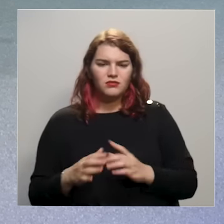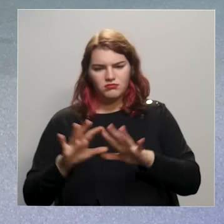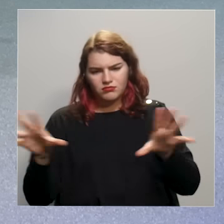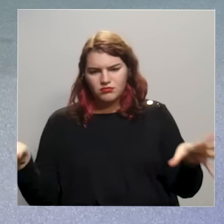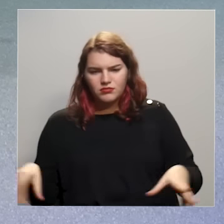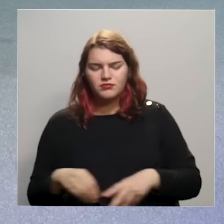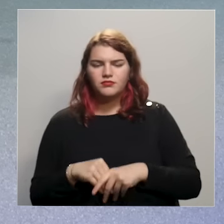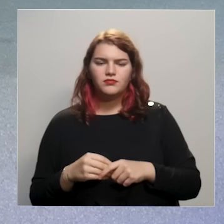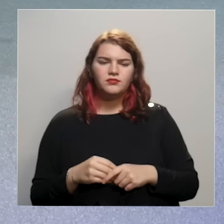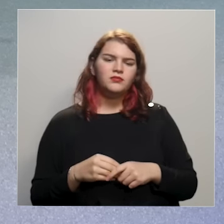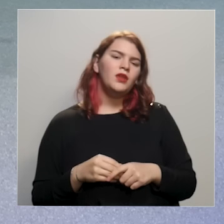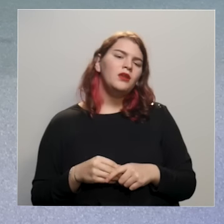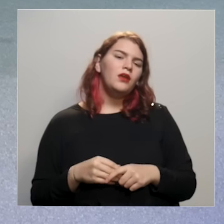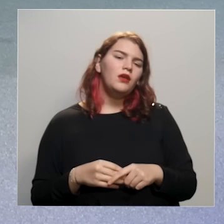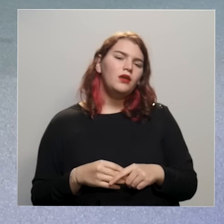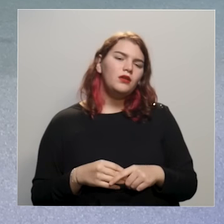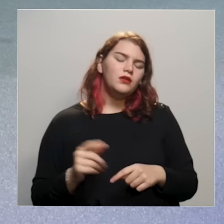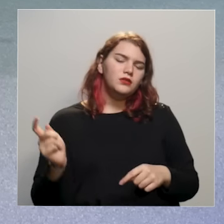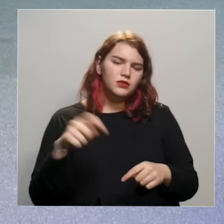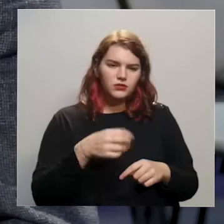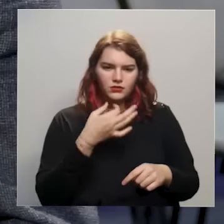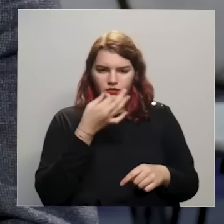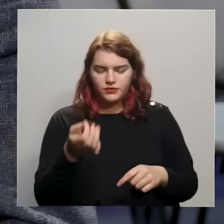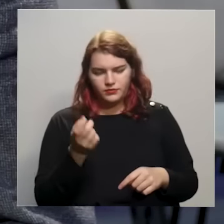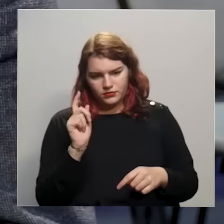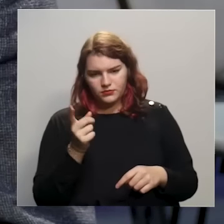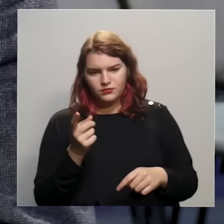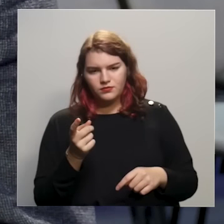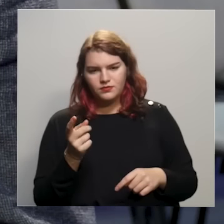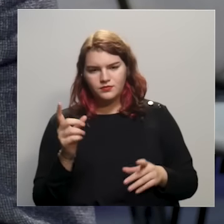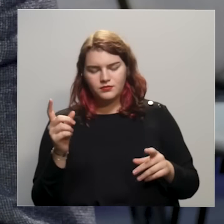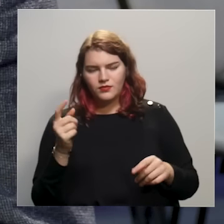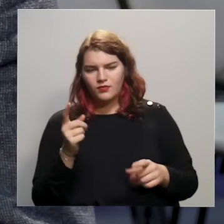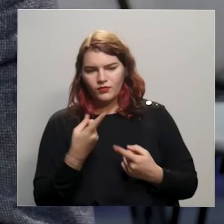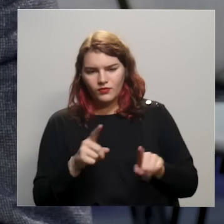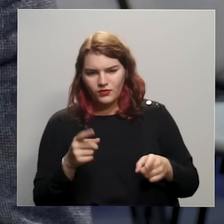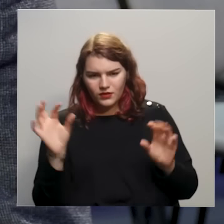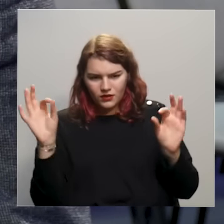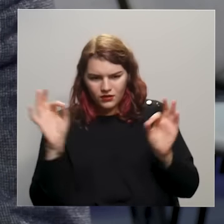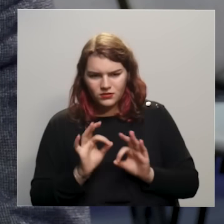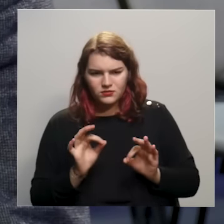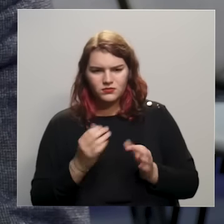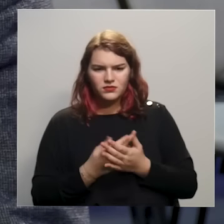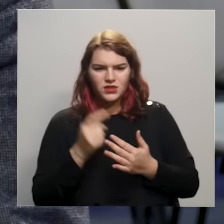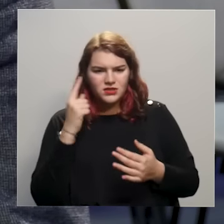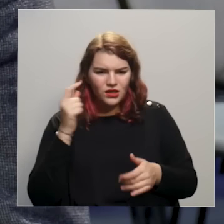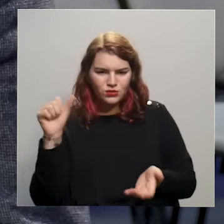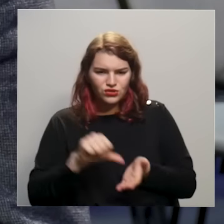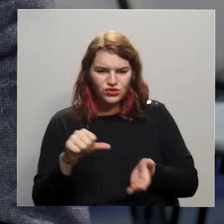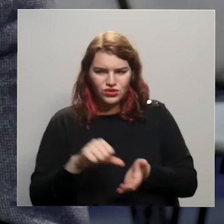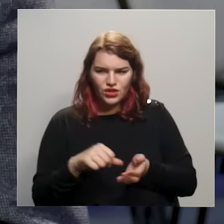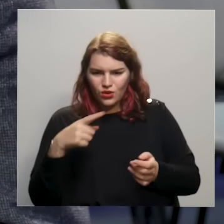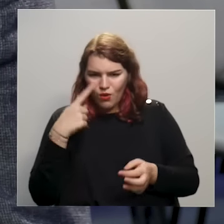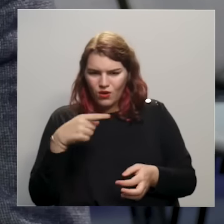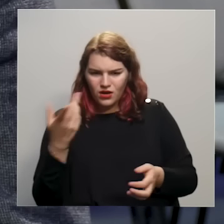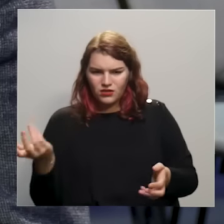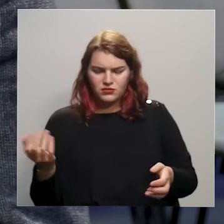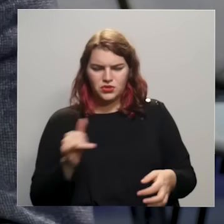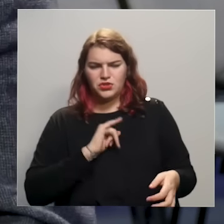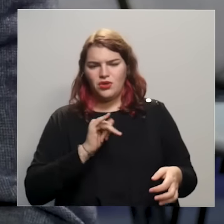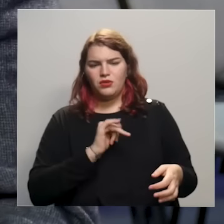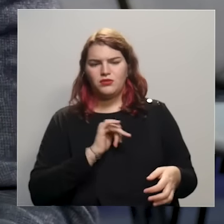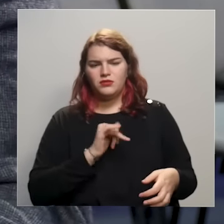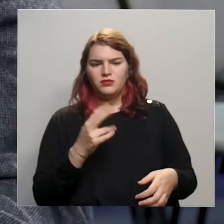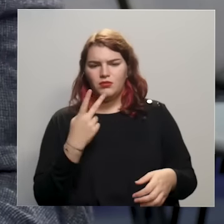rog. Și a venit și ne-a spus așa, Nicu, dă mai încet muzica că se aude până în centrul orașului. Și ce dacă? Noi